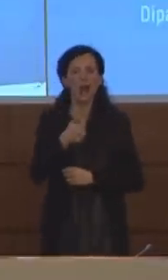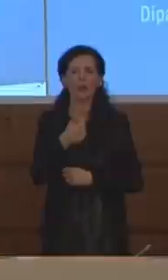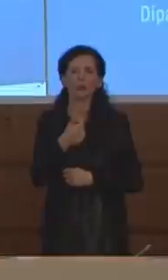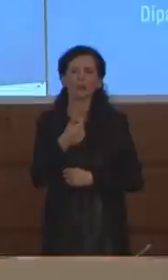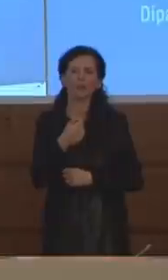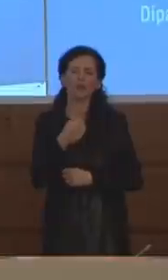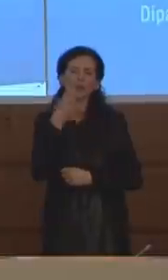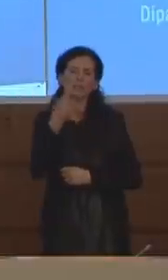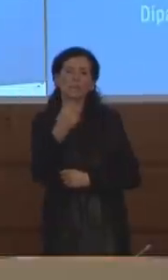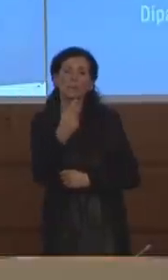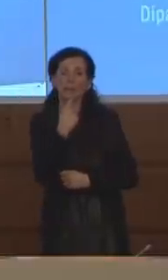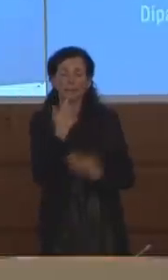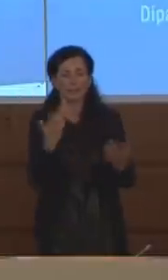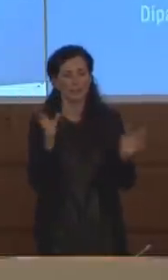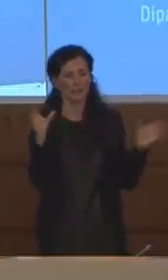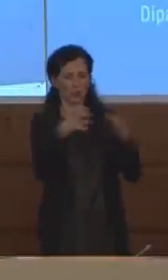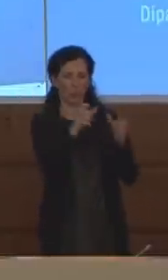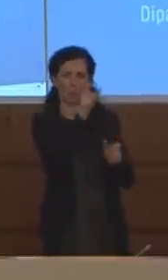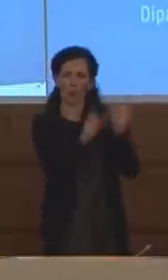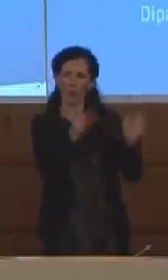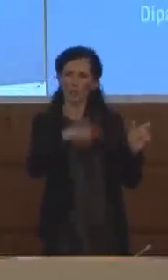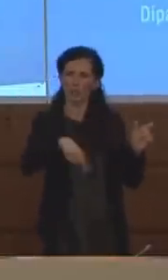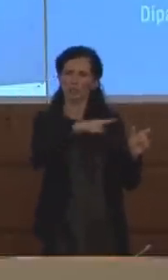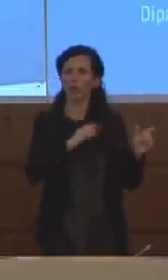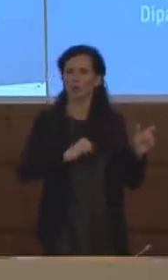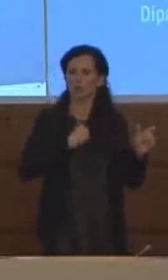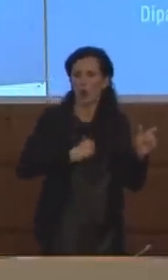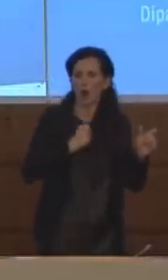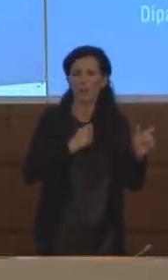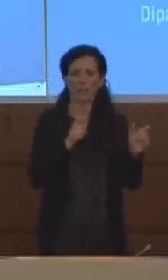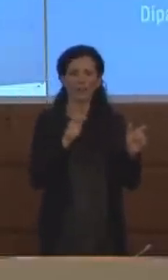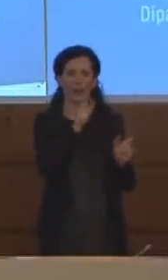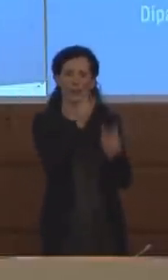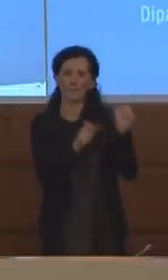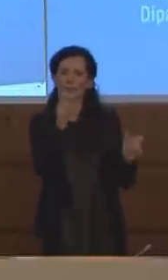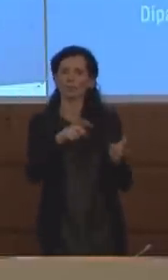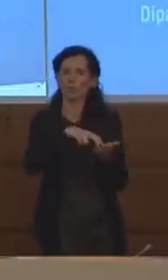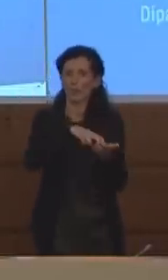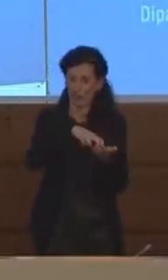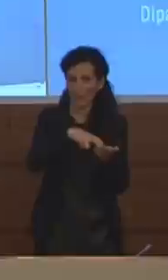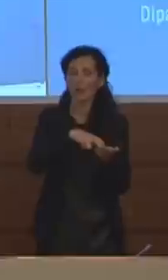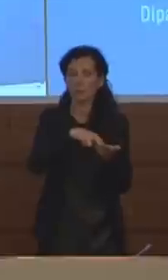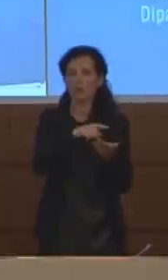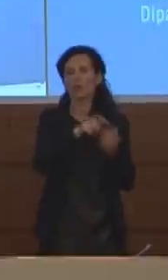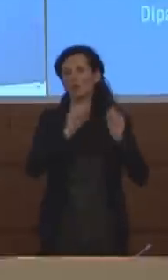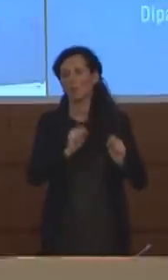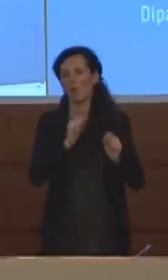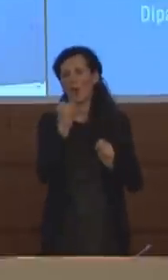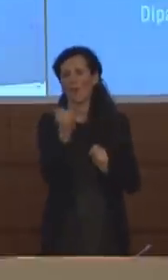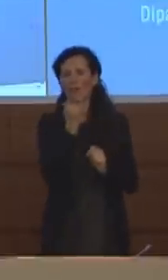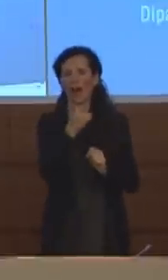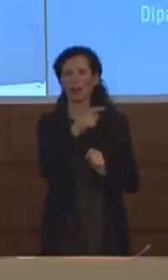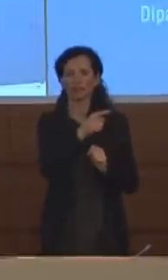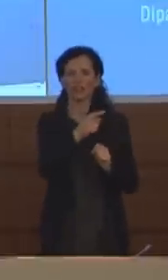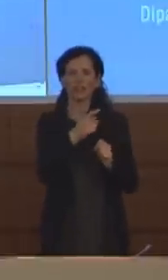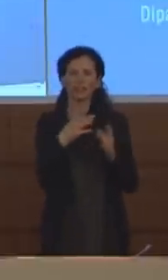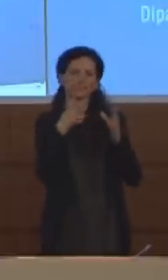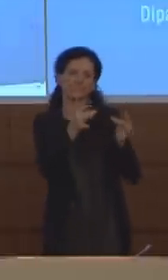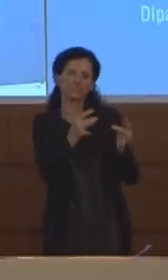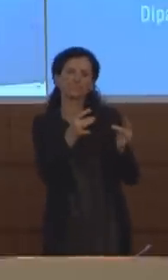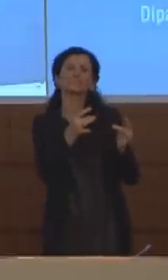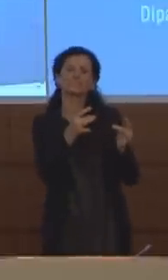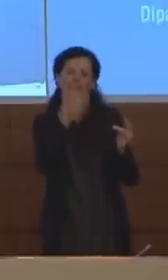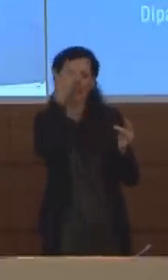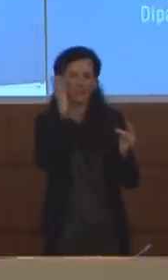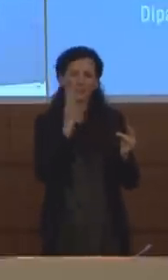peraltro le categorie che purtroppo sono anche quelle che soffrono di più nel momento in cui con contraggono infezioni da covi di sole categorie che